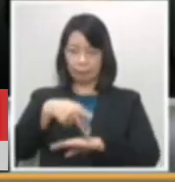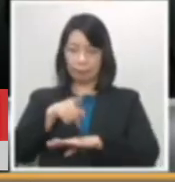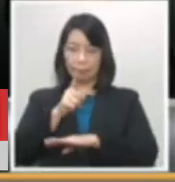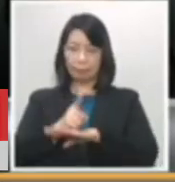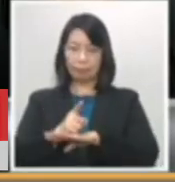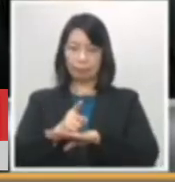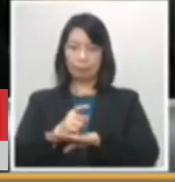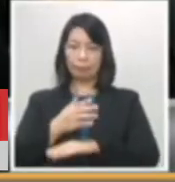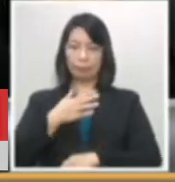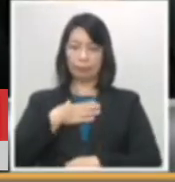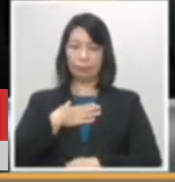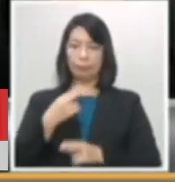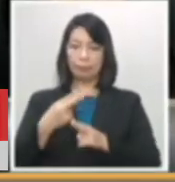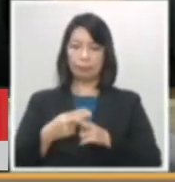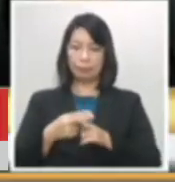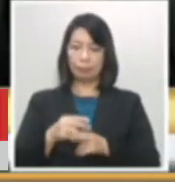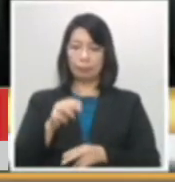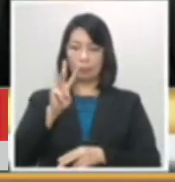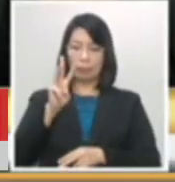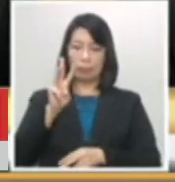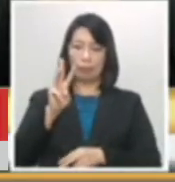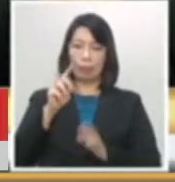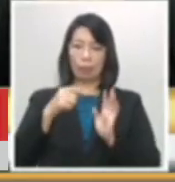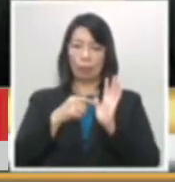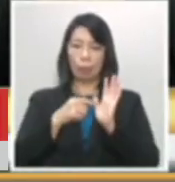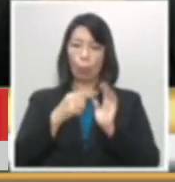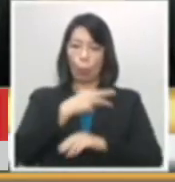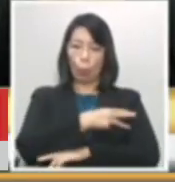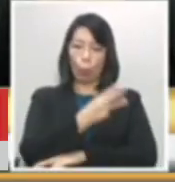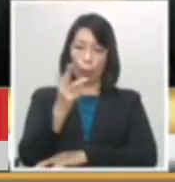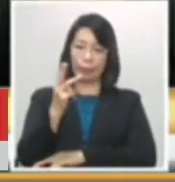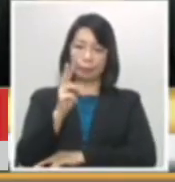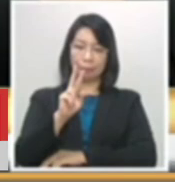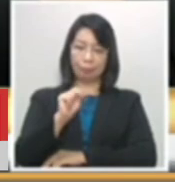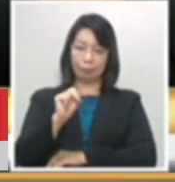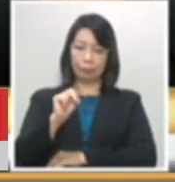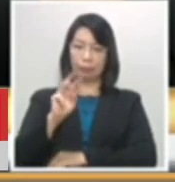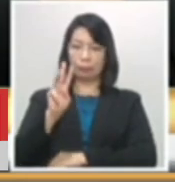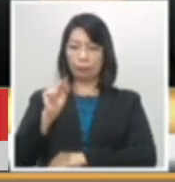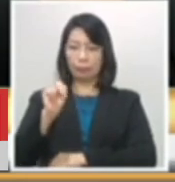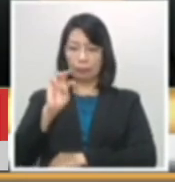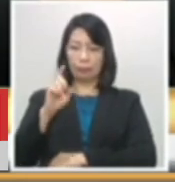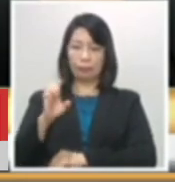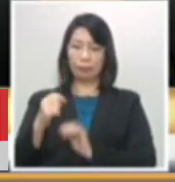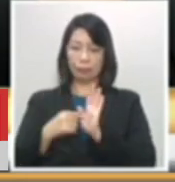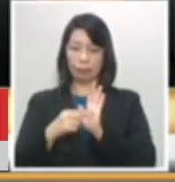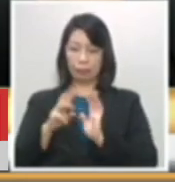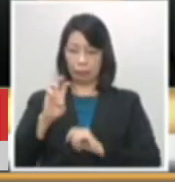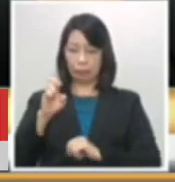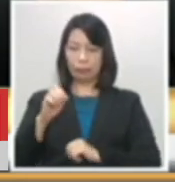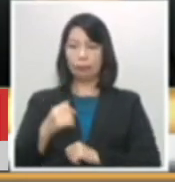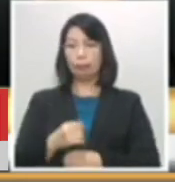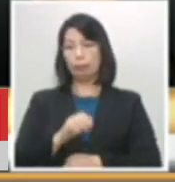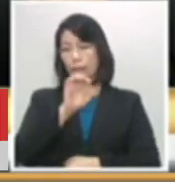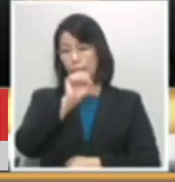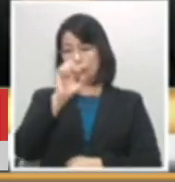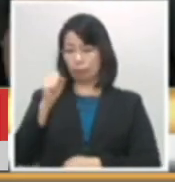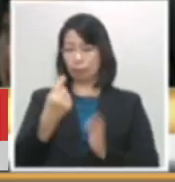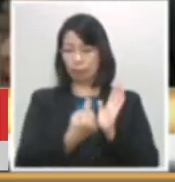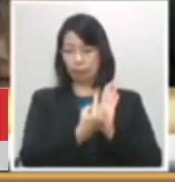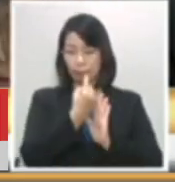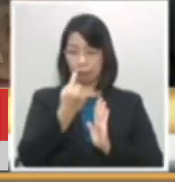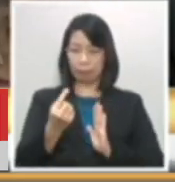กระผมนายวณิวัฒน์สมบูรณ์สมาชิกสภาผู้แทนราษฎรจังหวัดขอนแก่นพรรคเพื่อไทย